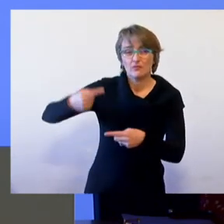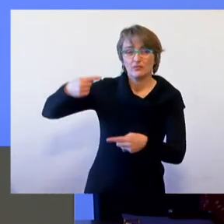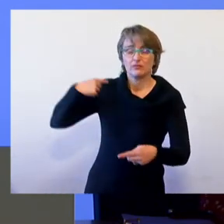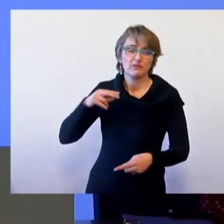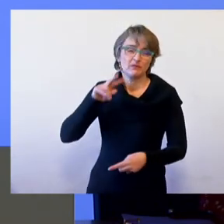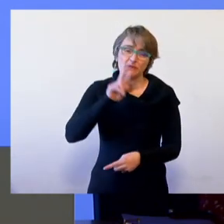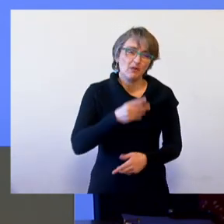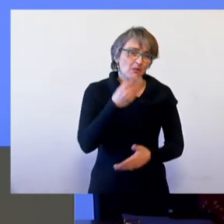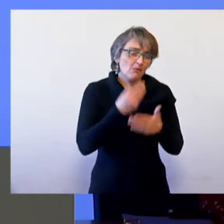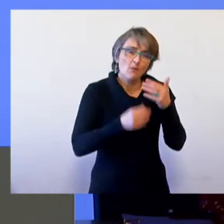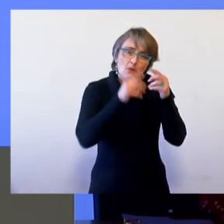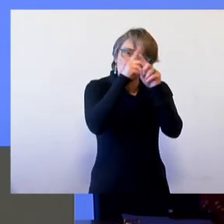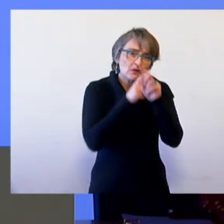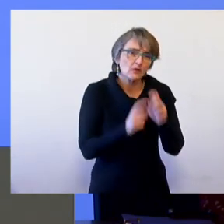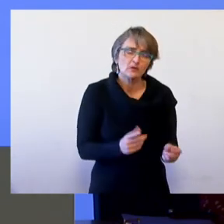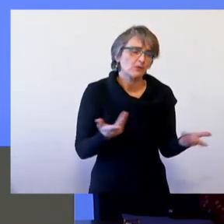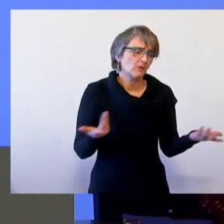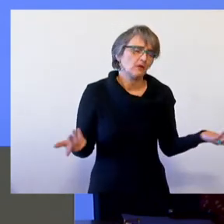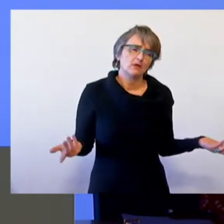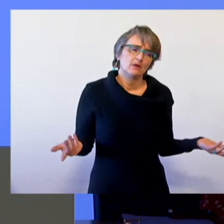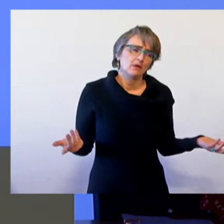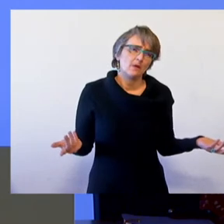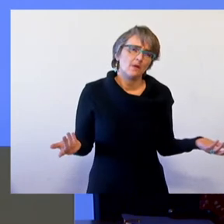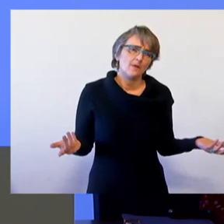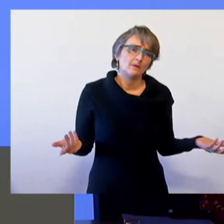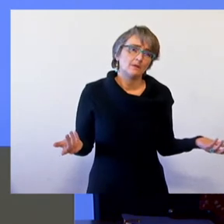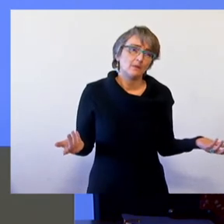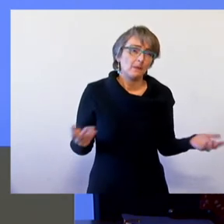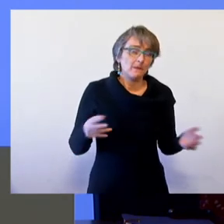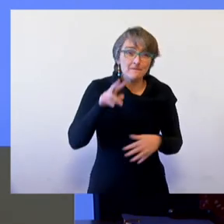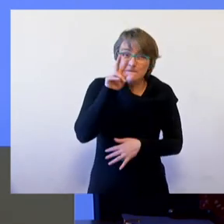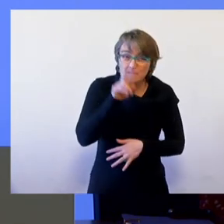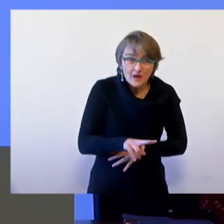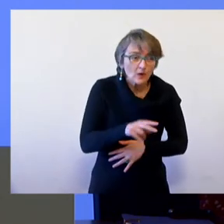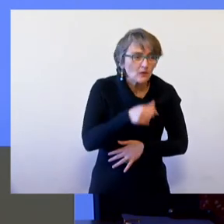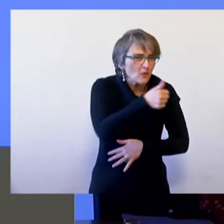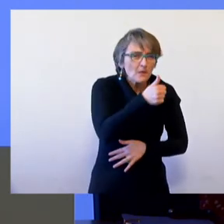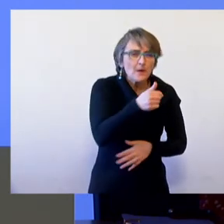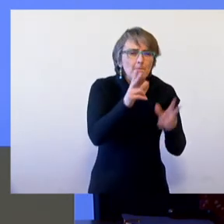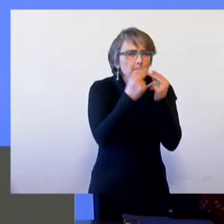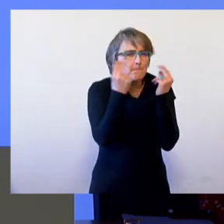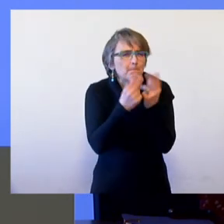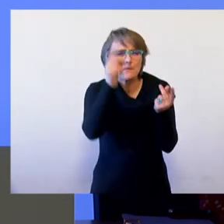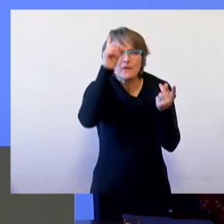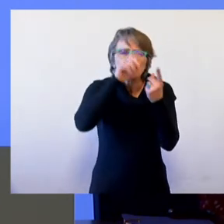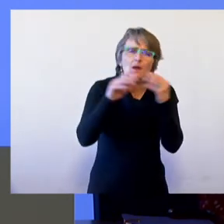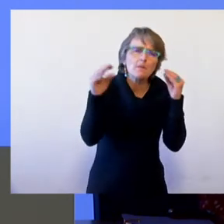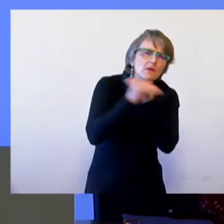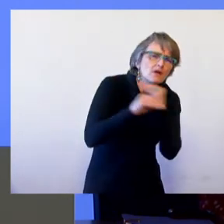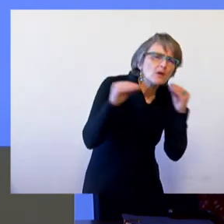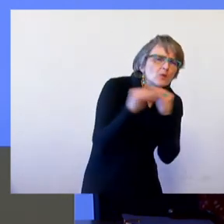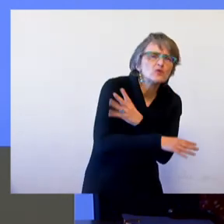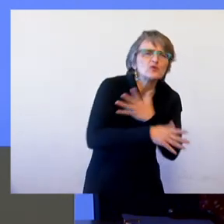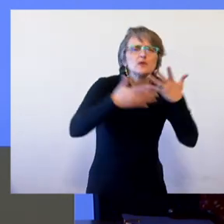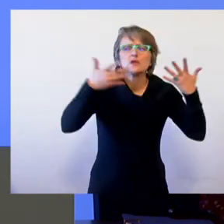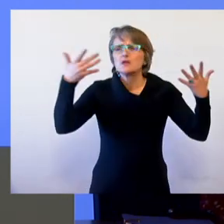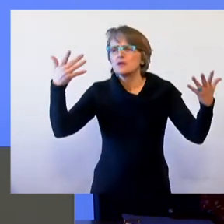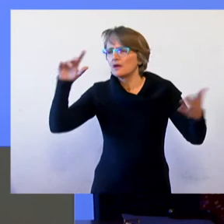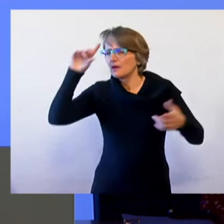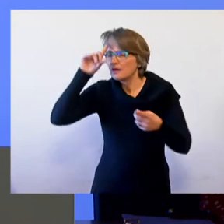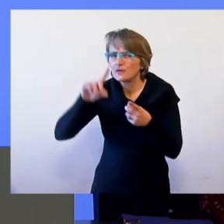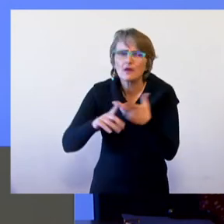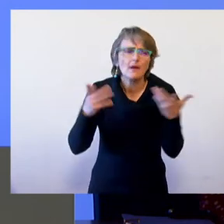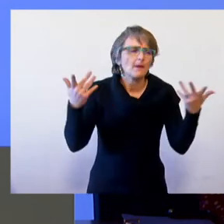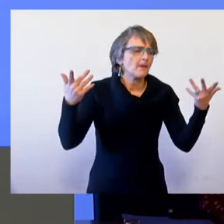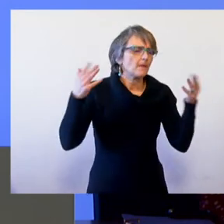correct. C'est pas correct. Vous avez fait une intervention dont je partage à 100% le propos sur la participation